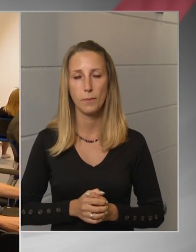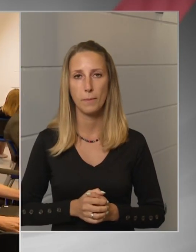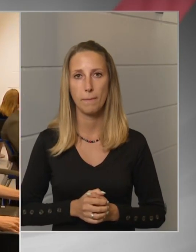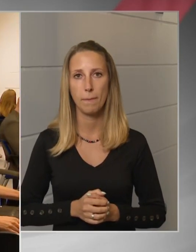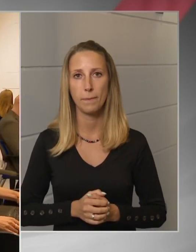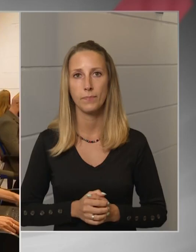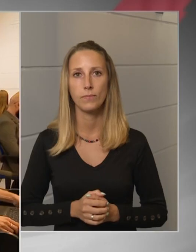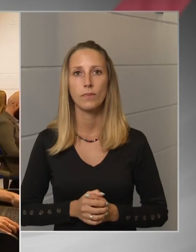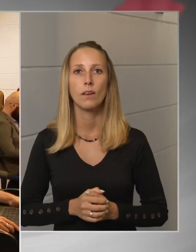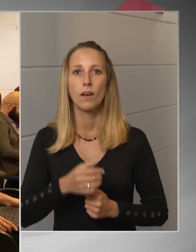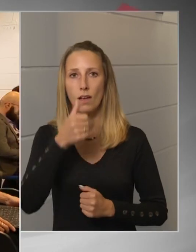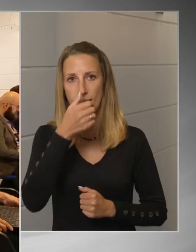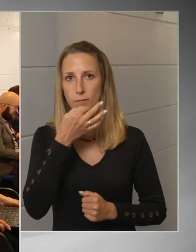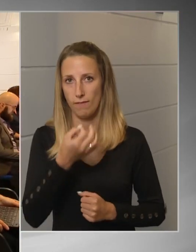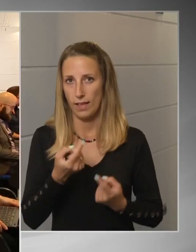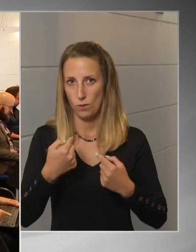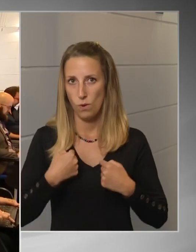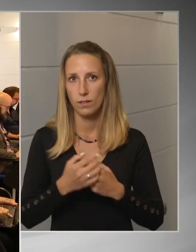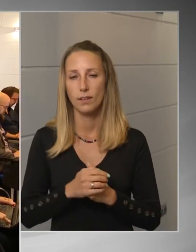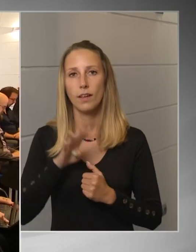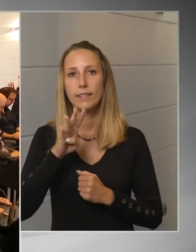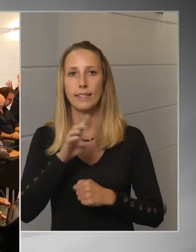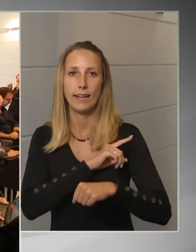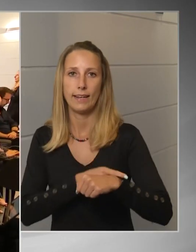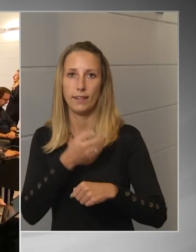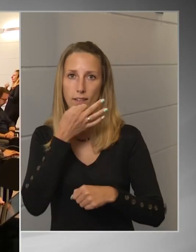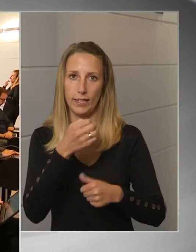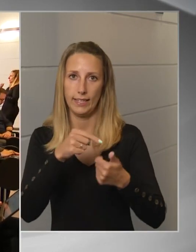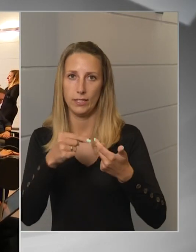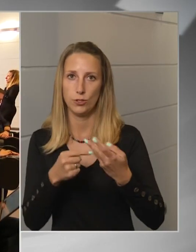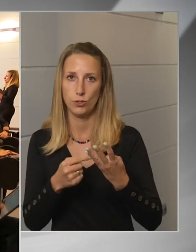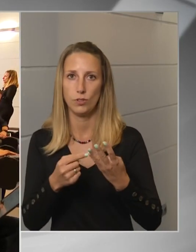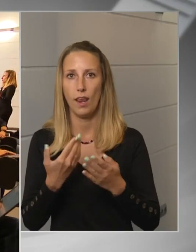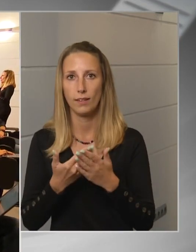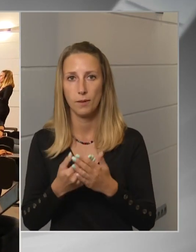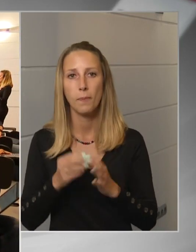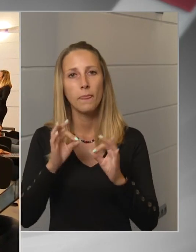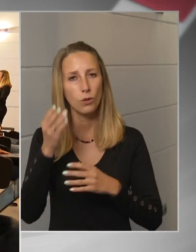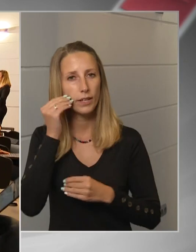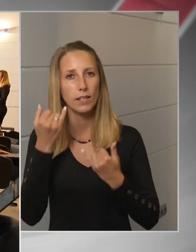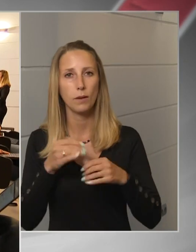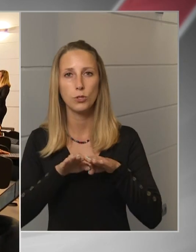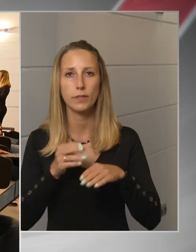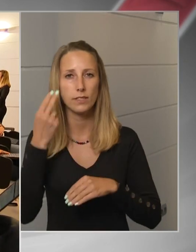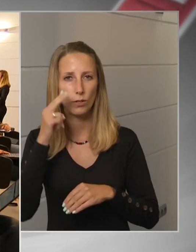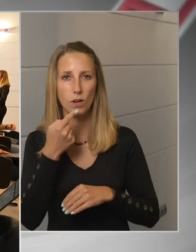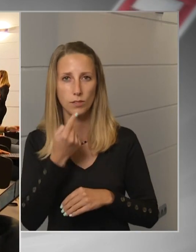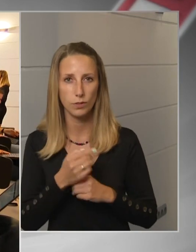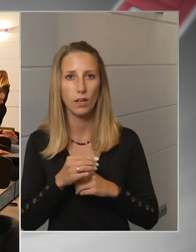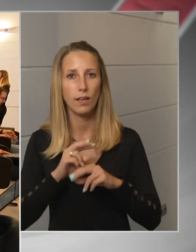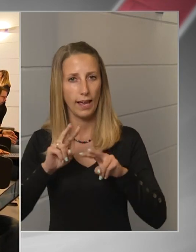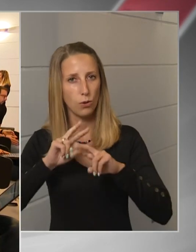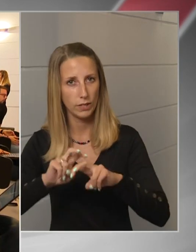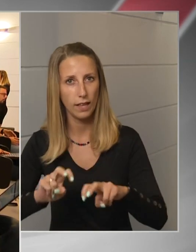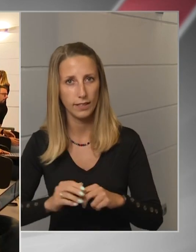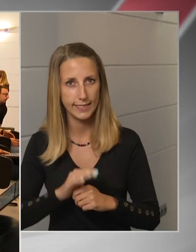Marnic István vagyok a Népszavától. Négy energetikai kérdésem lenne. Jól értettem, most miniszter úr azt mondta, hogy utána